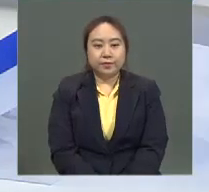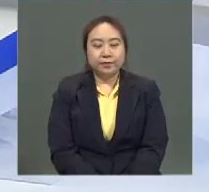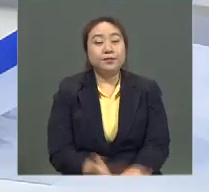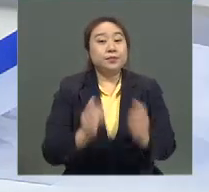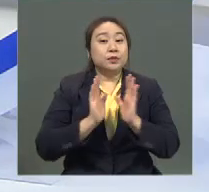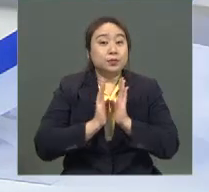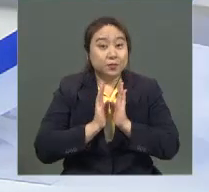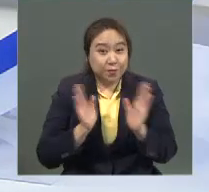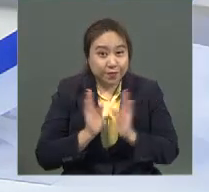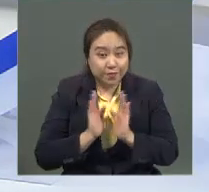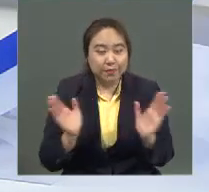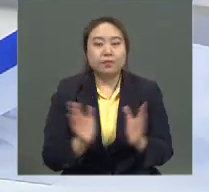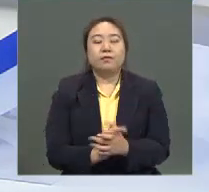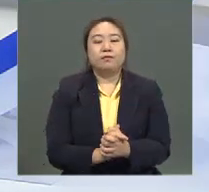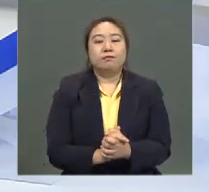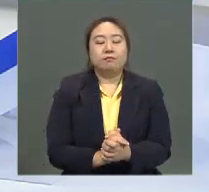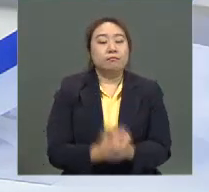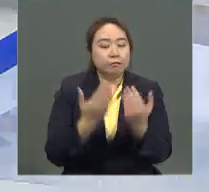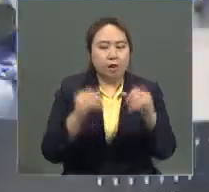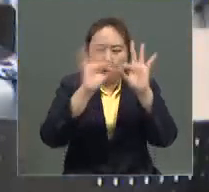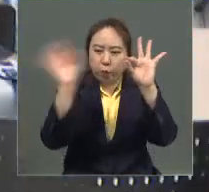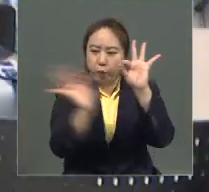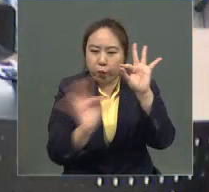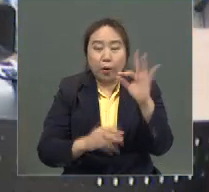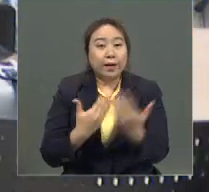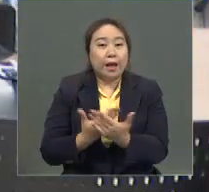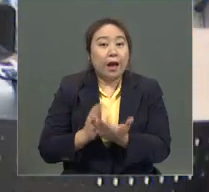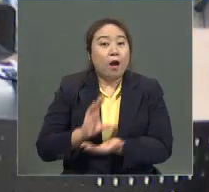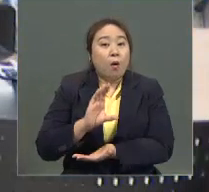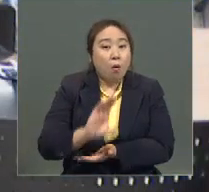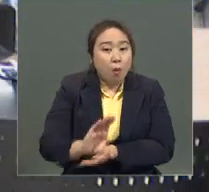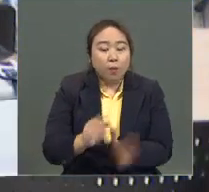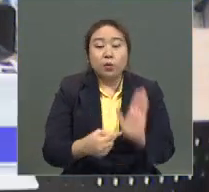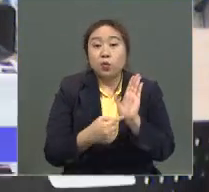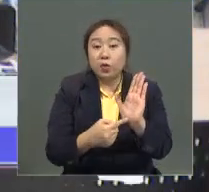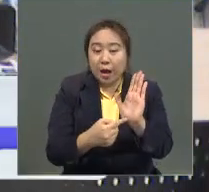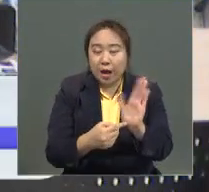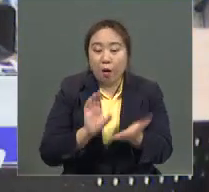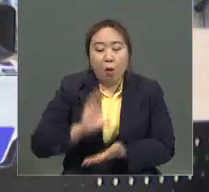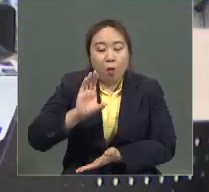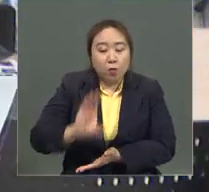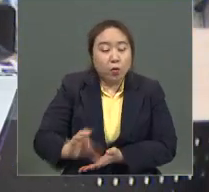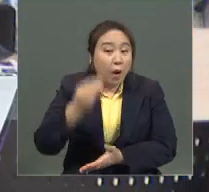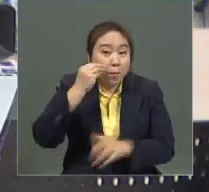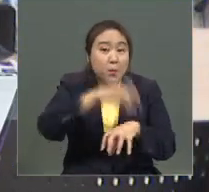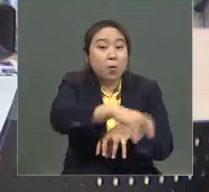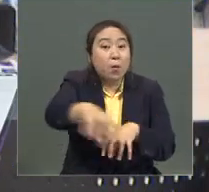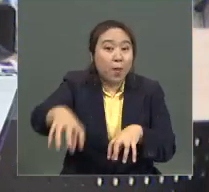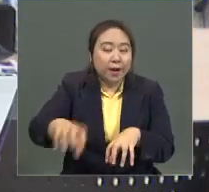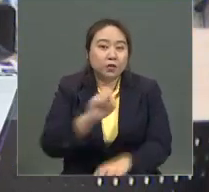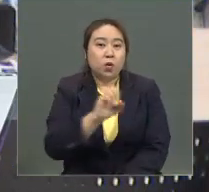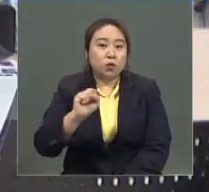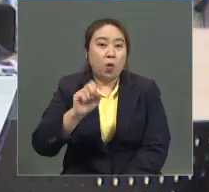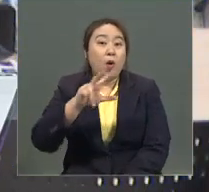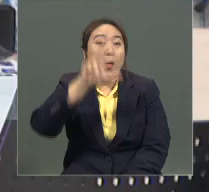ขอบคุณคุณสุภดันคุณกรองแก้วนะครับซึ่งรายละเอียดงบประมาณที่ว่านี้ก็อย่างเช่นงบประมาณของกองทุนหมู่บ้านนะครับที่สสพรรคเพื่อไทยที่เขาบ